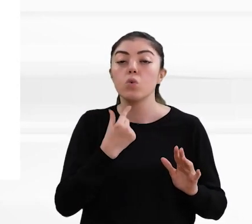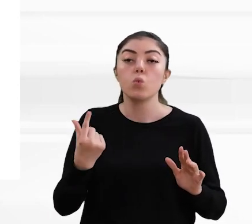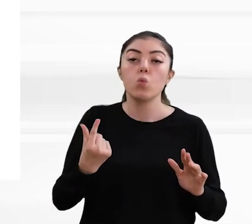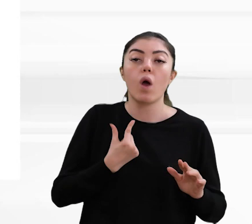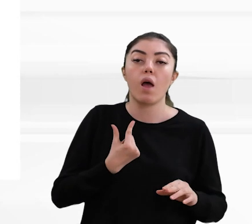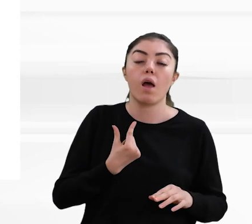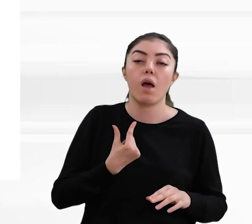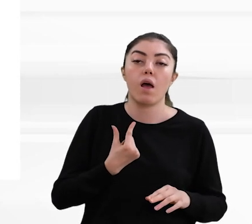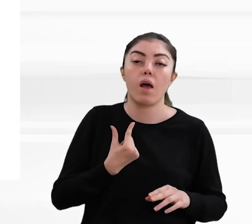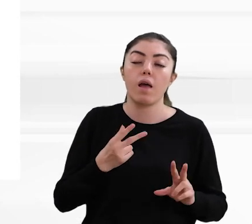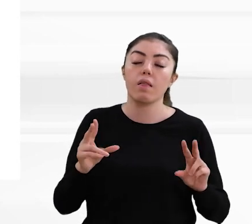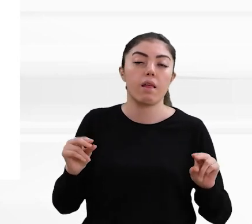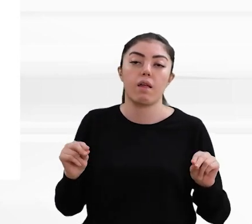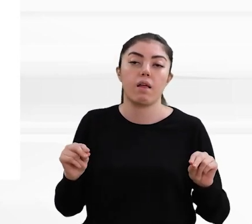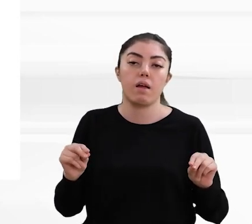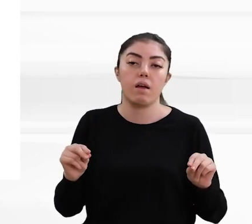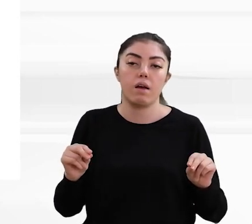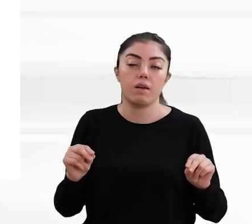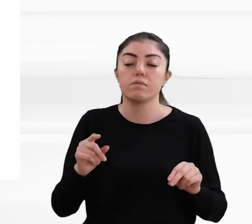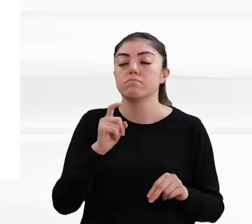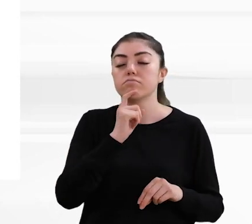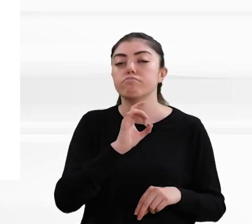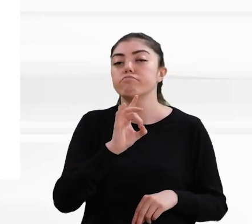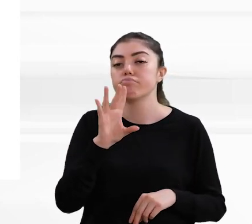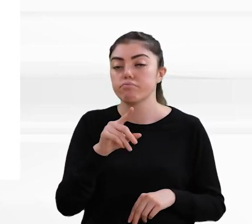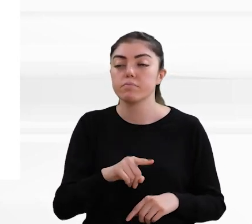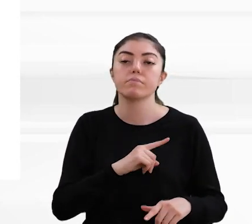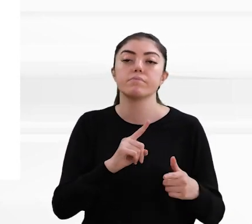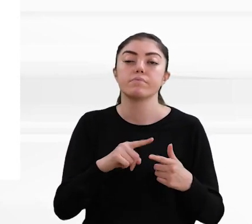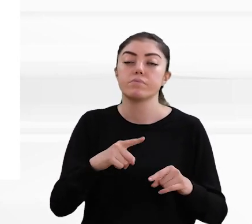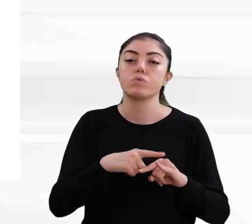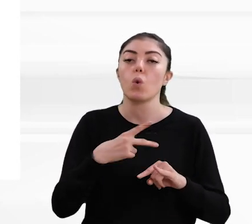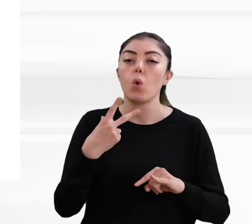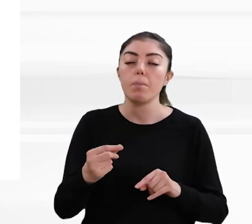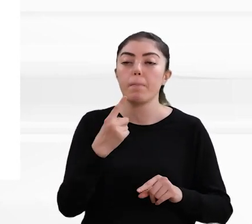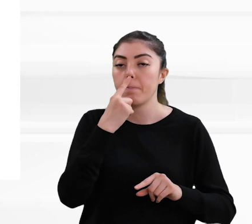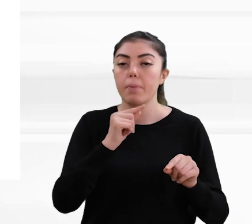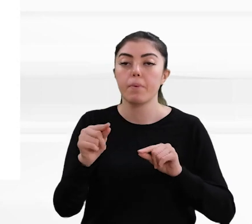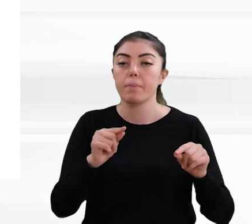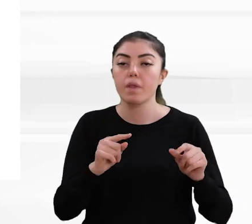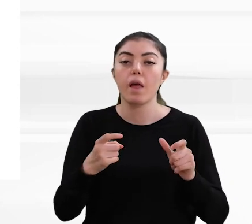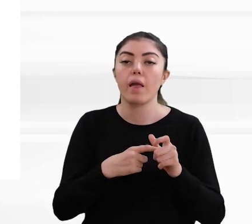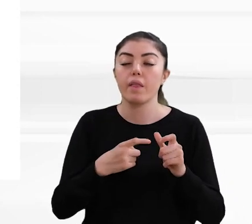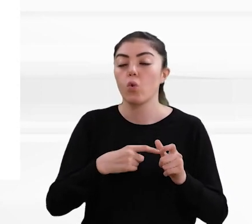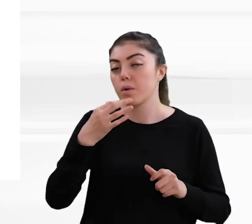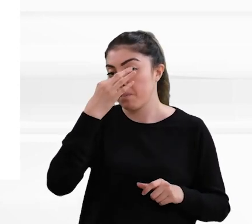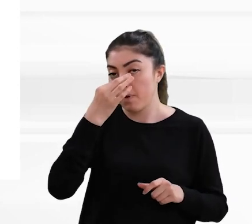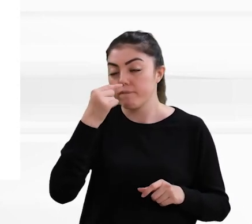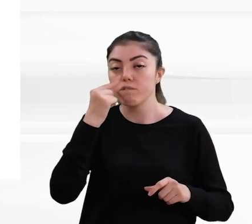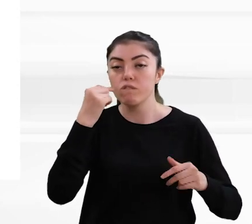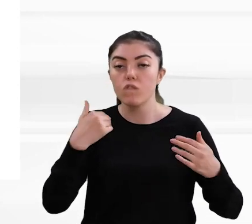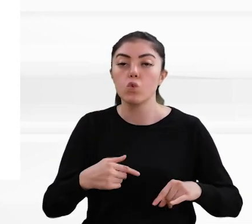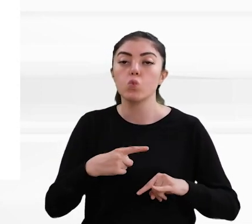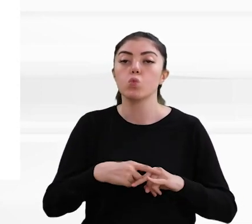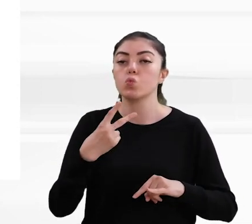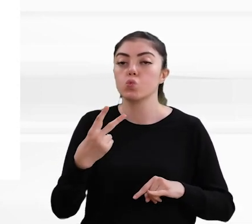uyarması gereken hücrelerde reseptör olmalı Öyleyse yanlış oldu için hormonlar salgılandıkları endokrin bezler den